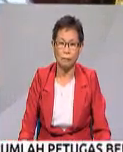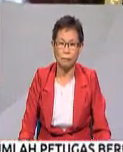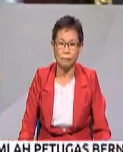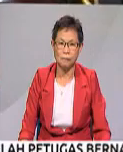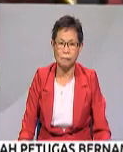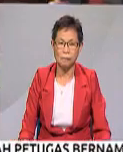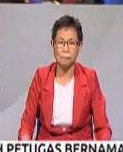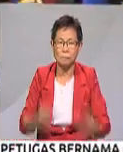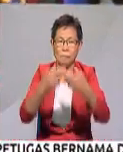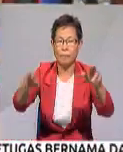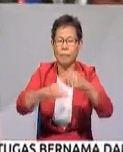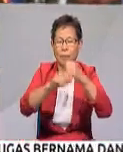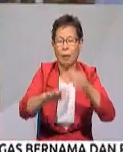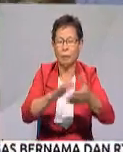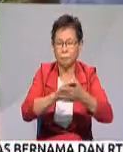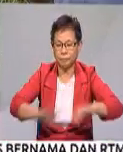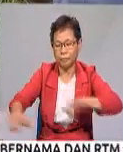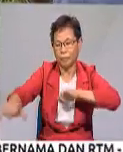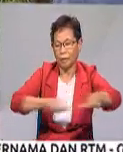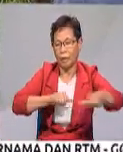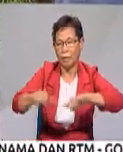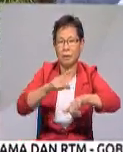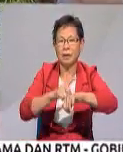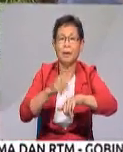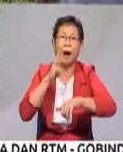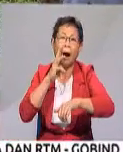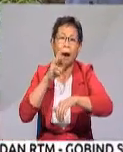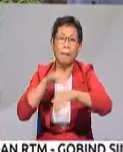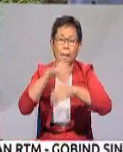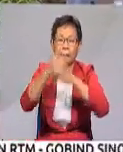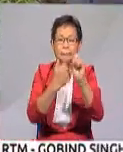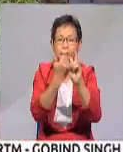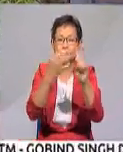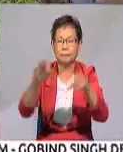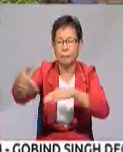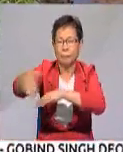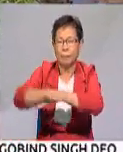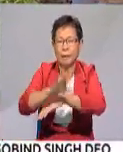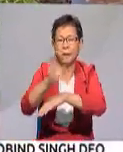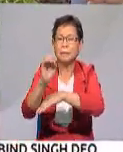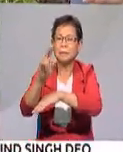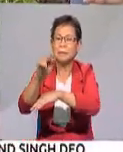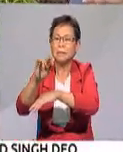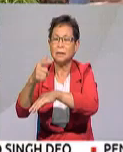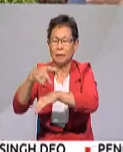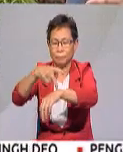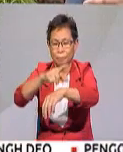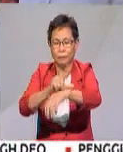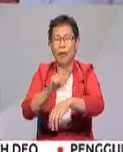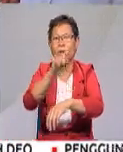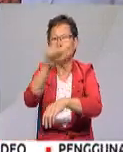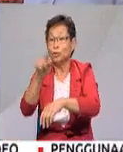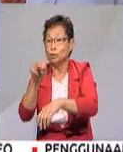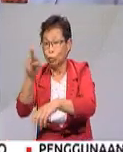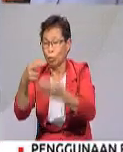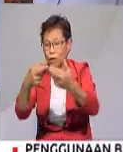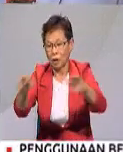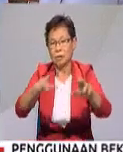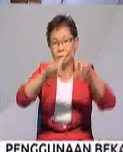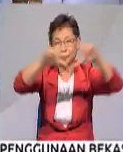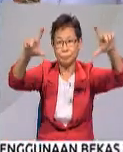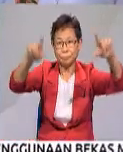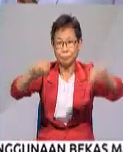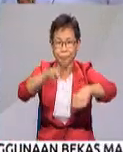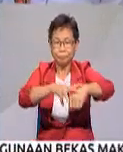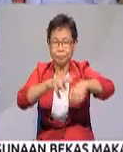Beliau melancarkan kempen keselamatan aktiviti di air 2019 di Pantai Cenang Langkawi. Zuraida turut melancarkan papan tanda